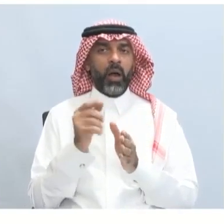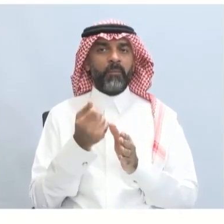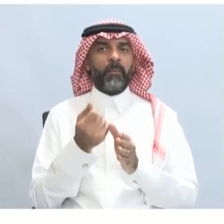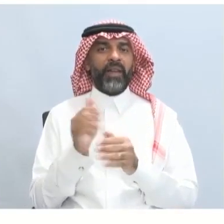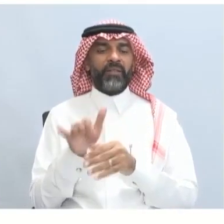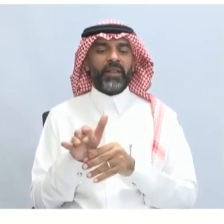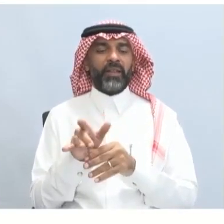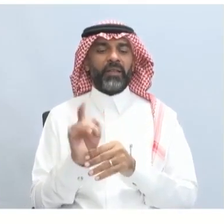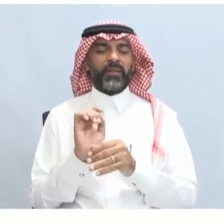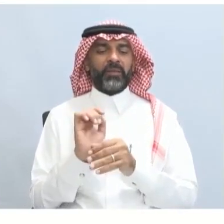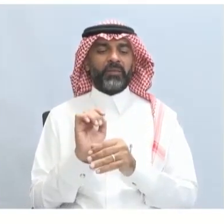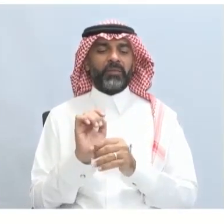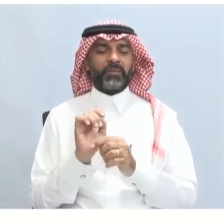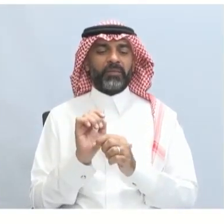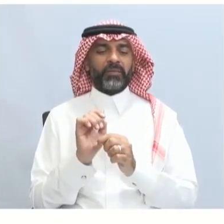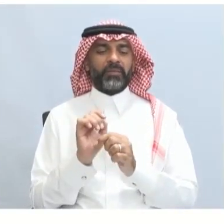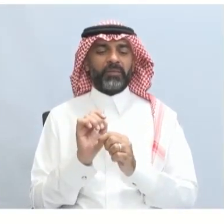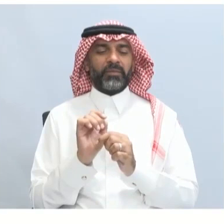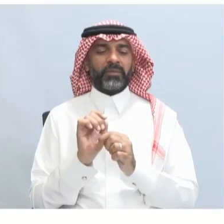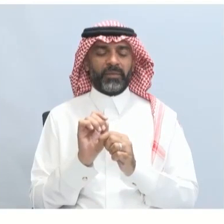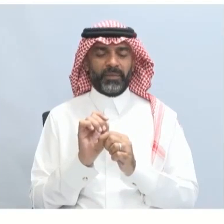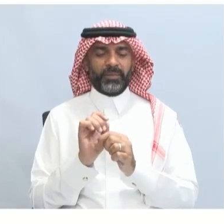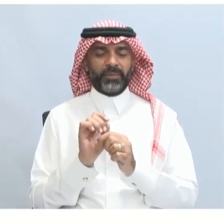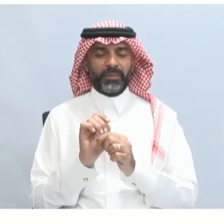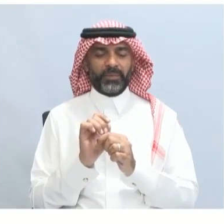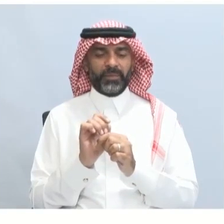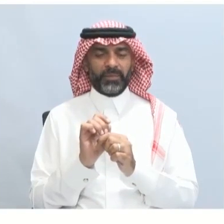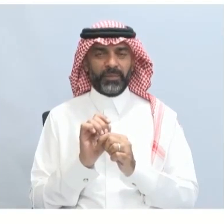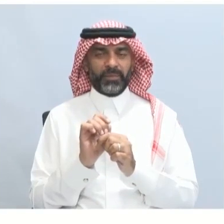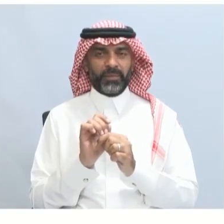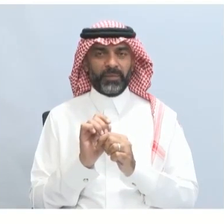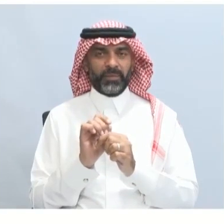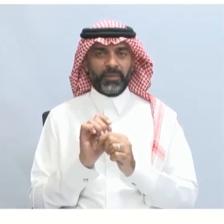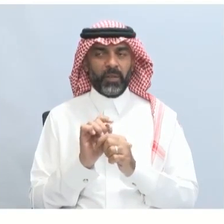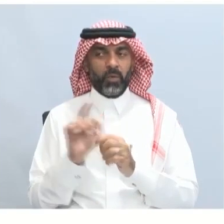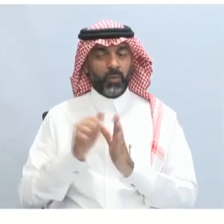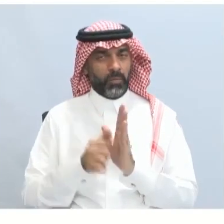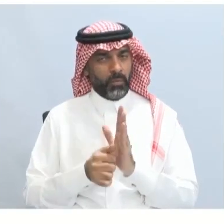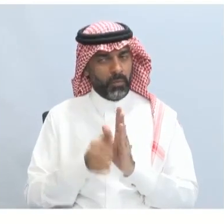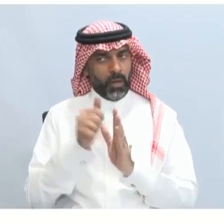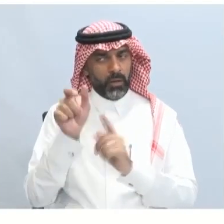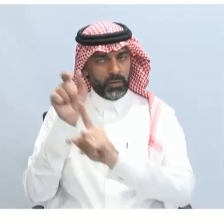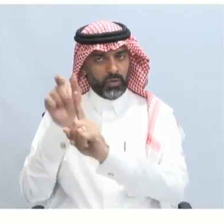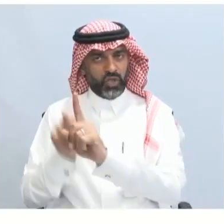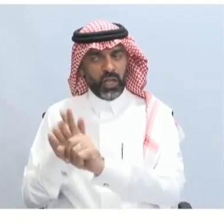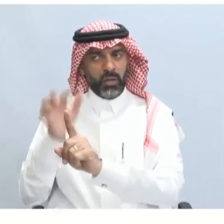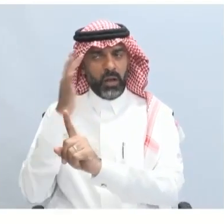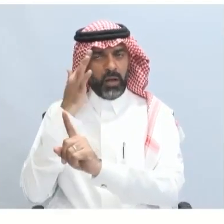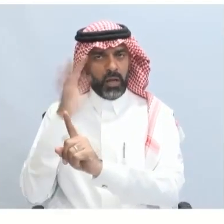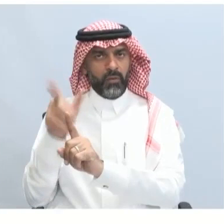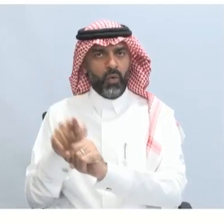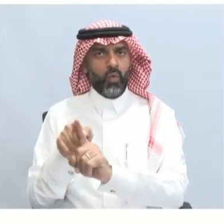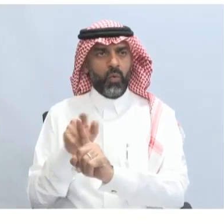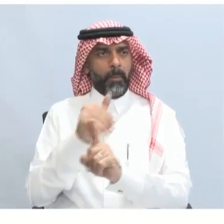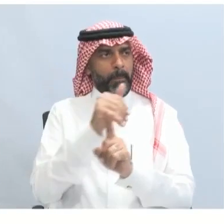هو ما هو ما هو العنصر المالي في هذا في هذا المثال نقول امكانيه استغلال محتوى